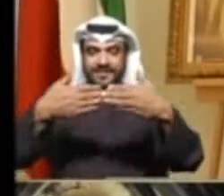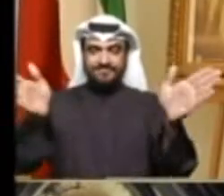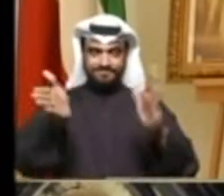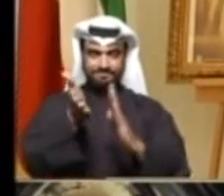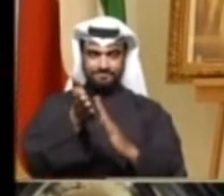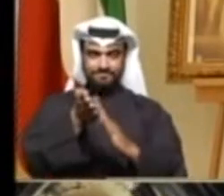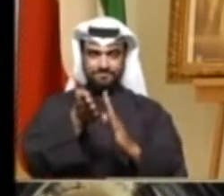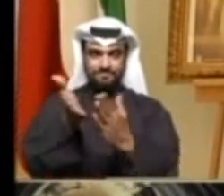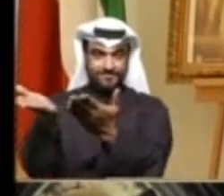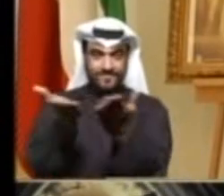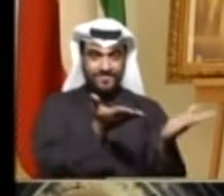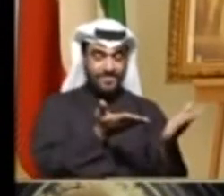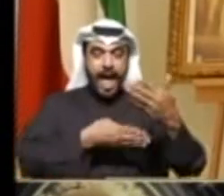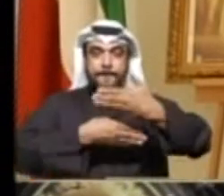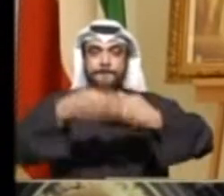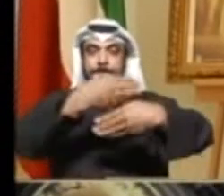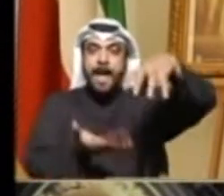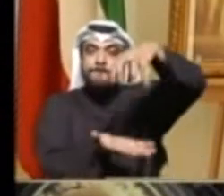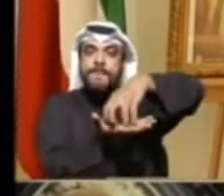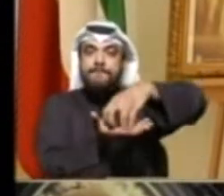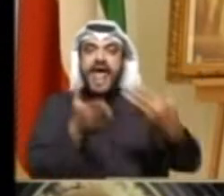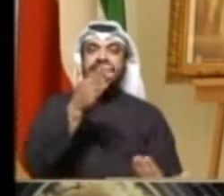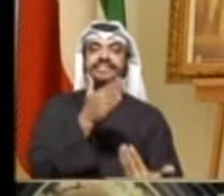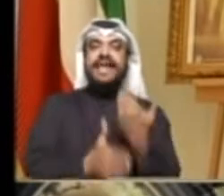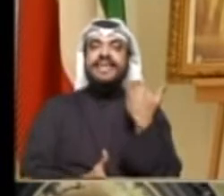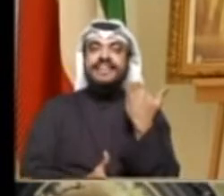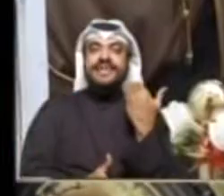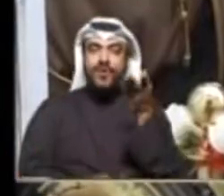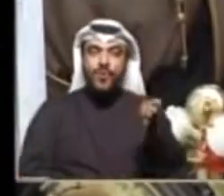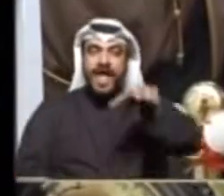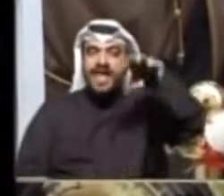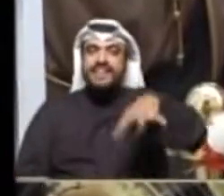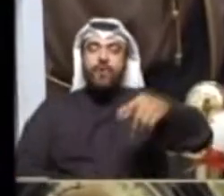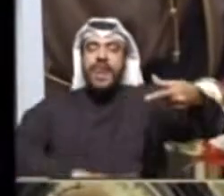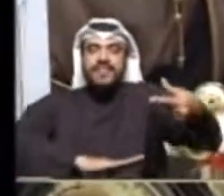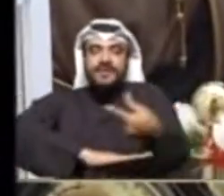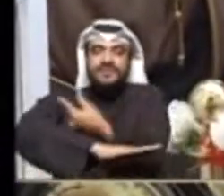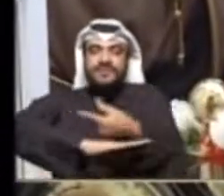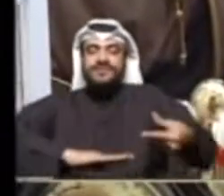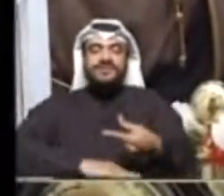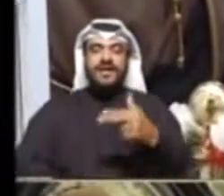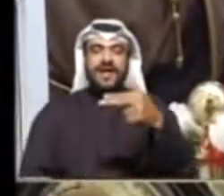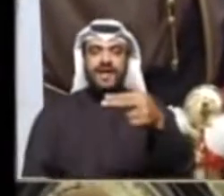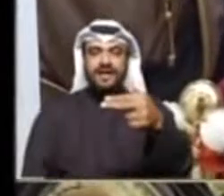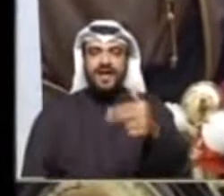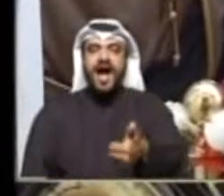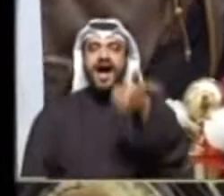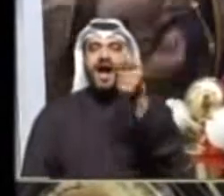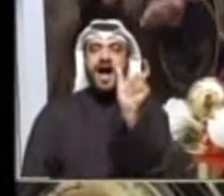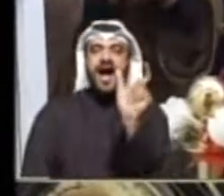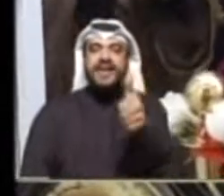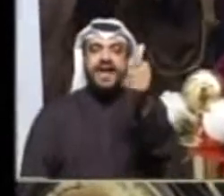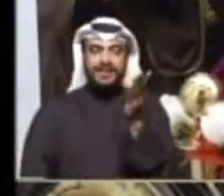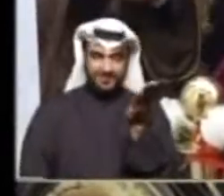الصباح مبنى سفارة جمهورية غانا لدى دولة الكويت، وبحضور وزيرة الخارجية والتكامل الإقليمي